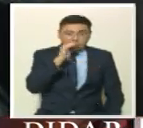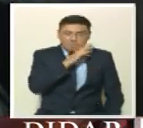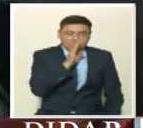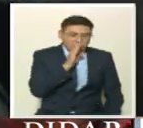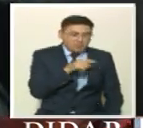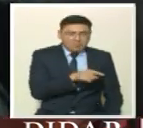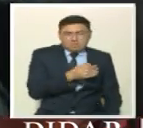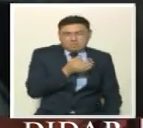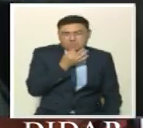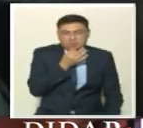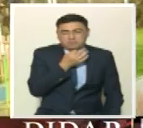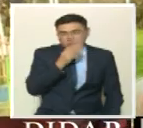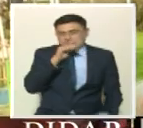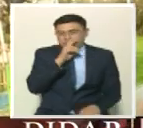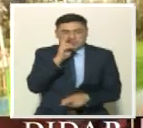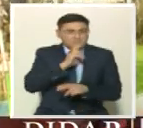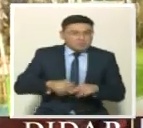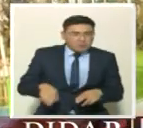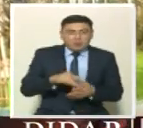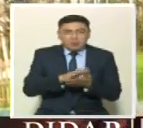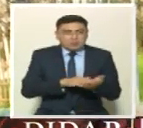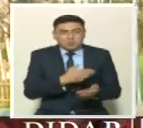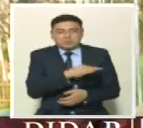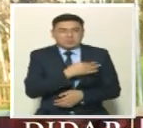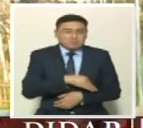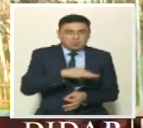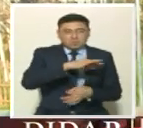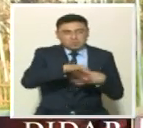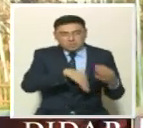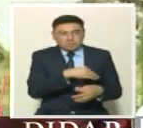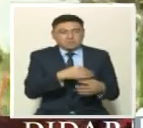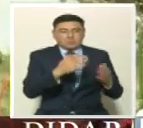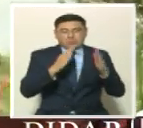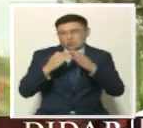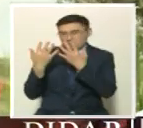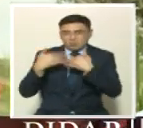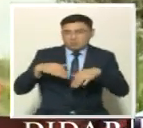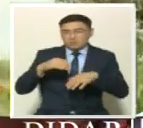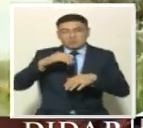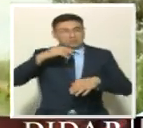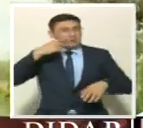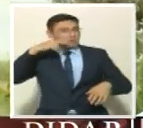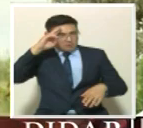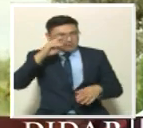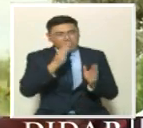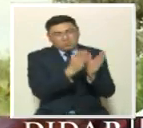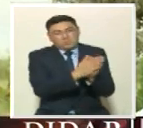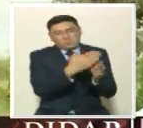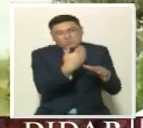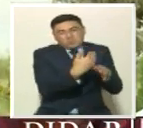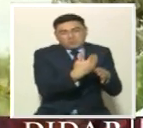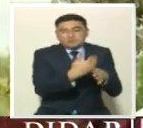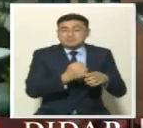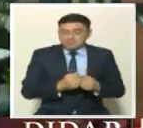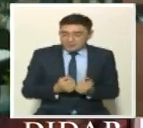жизнь детей-сирот. После того, как их дом был отобран у них, они попросили помощи у своего дяди Каныша из Актау. На данный момент уже